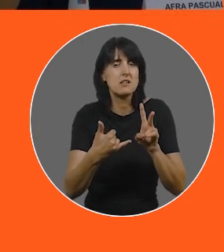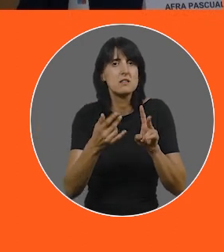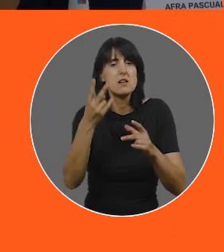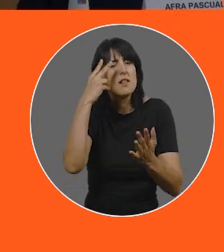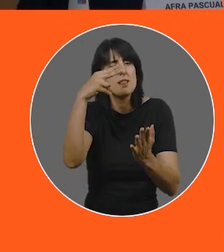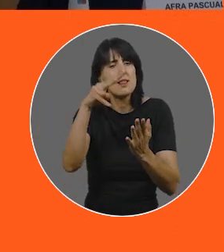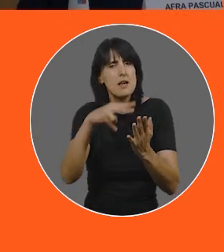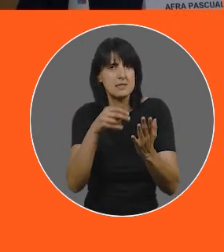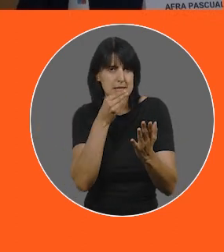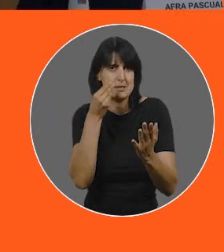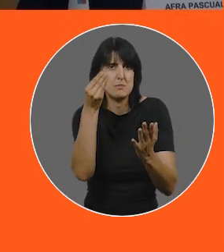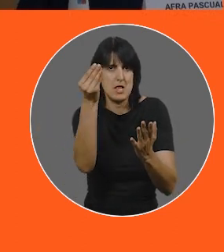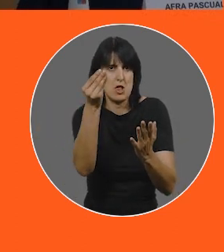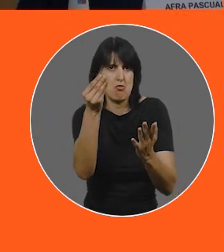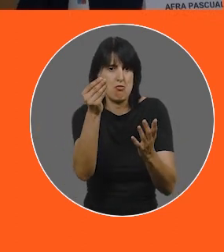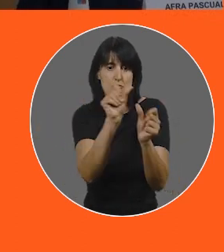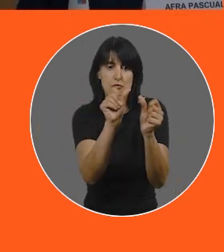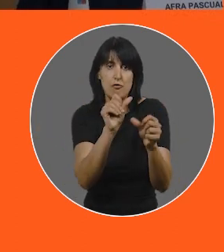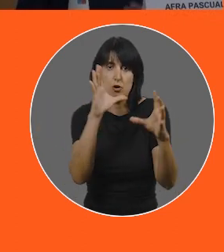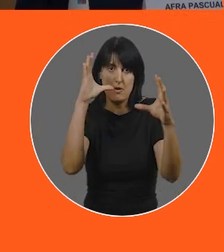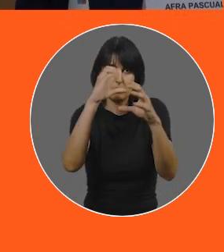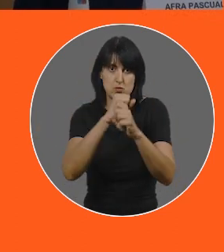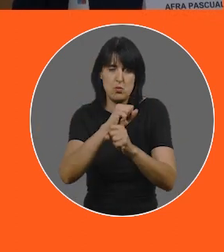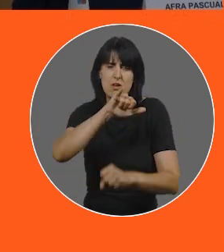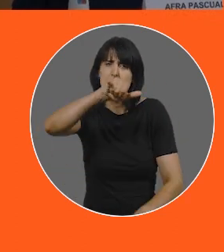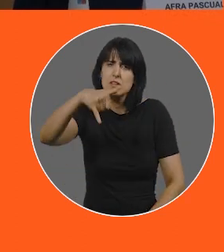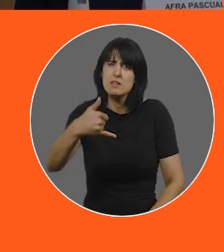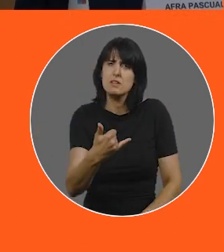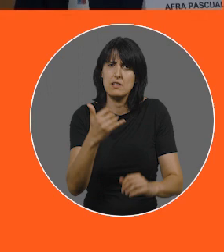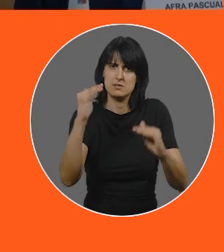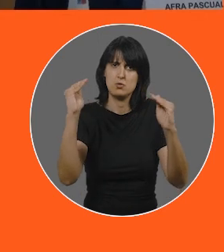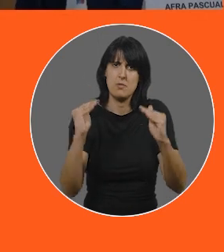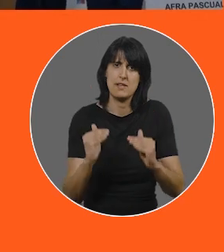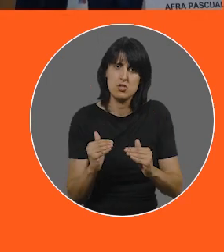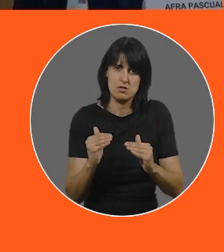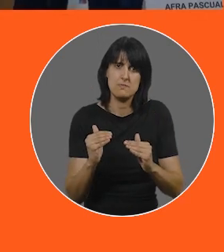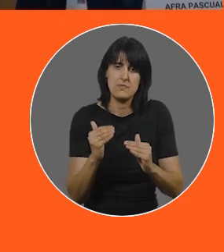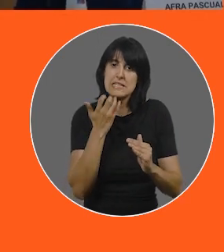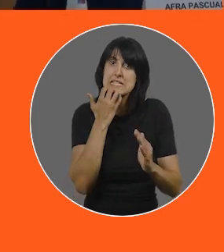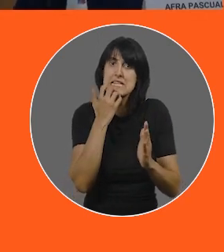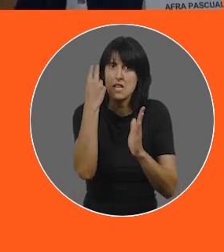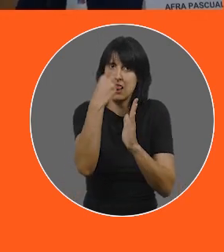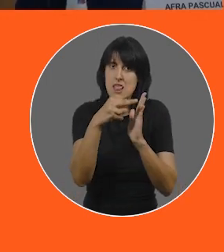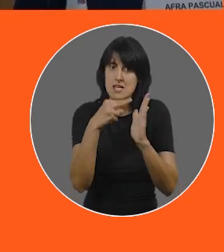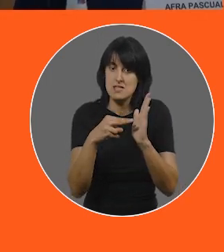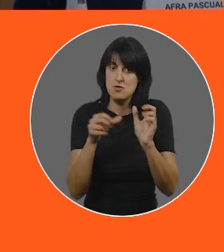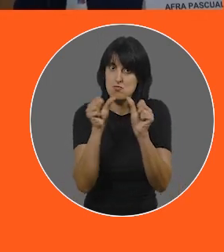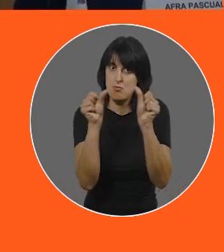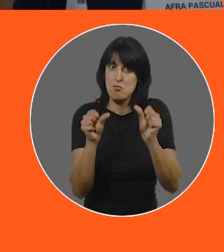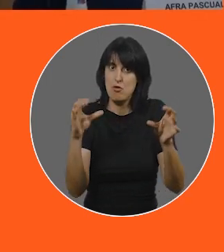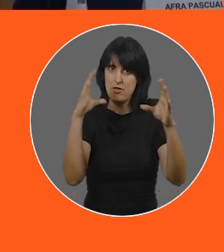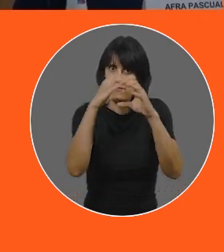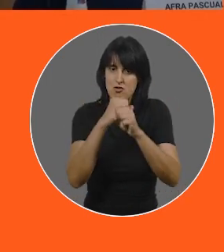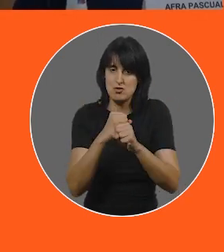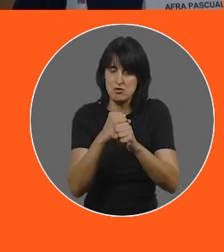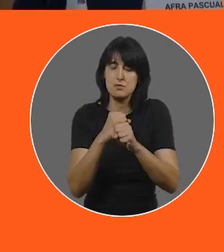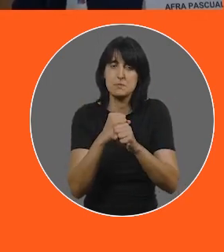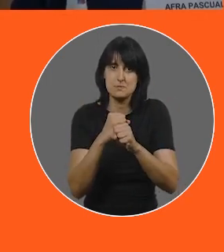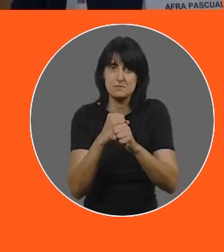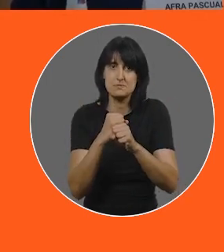permet llegir millor el text i no em canso tant quan estic llegint. Per tant,